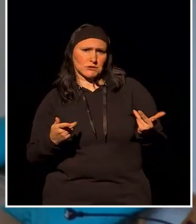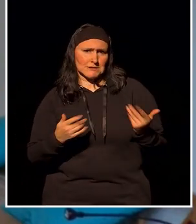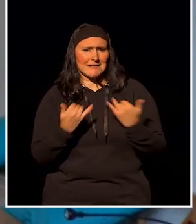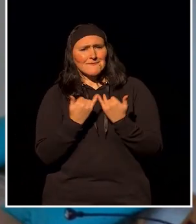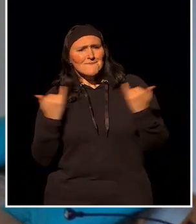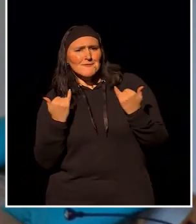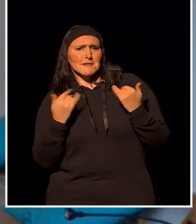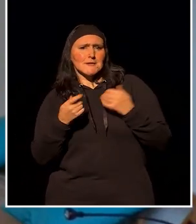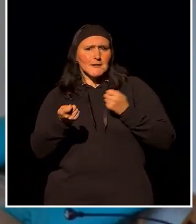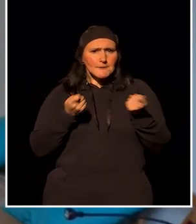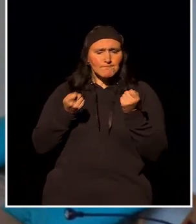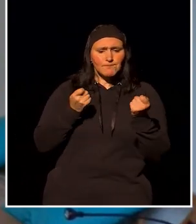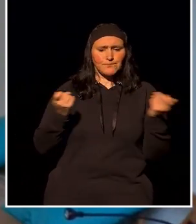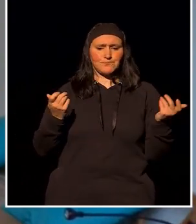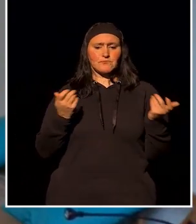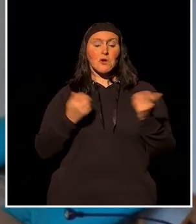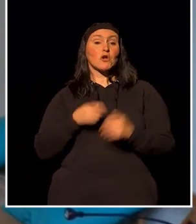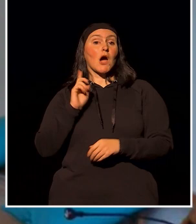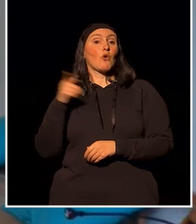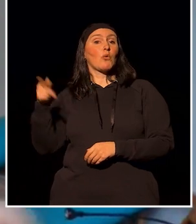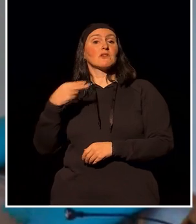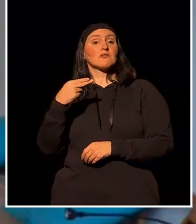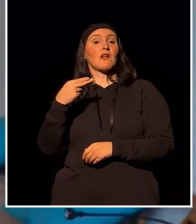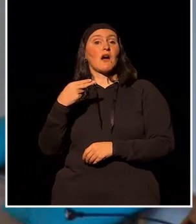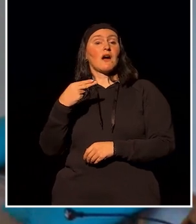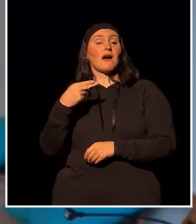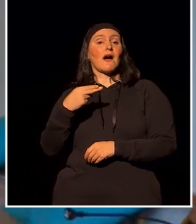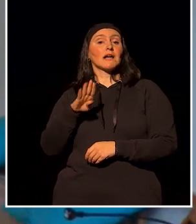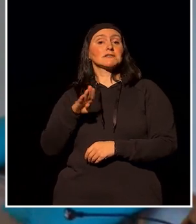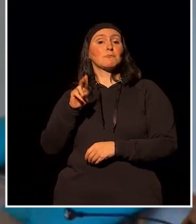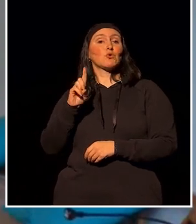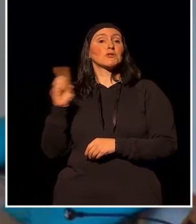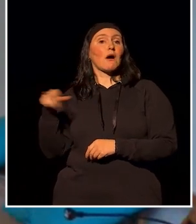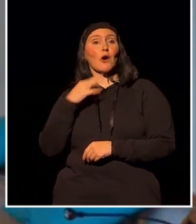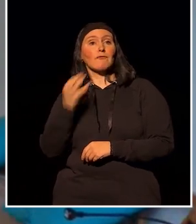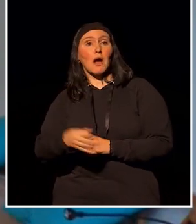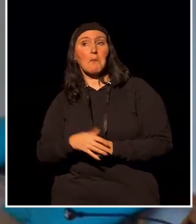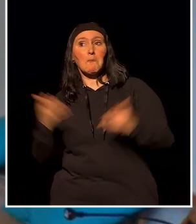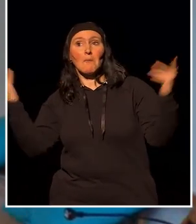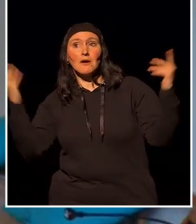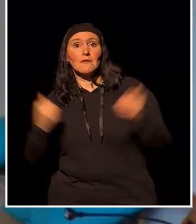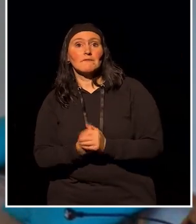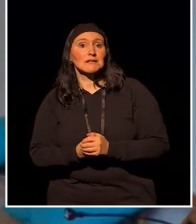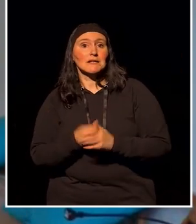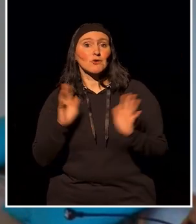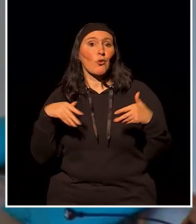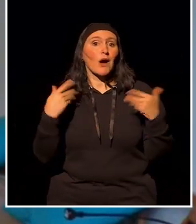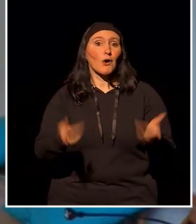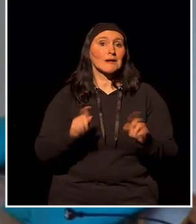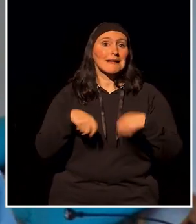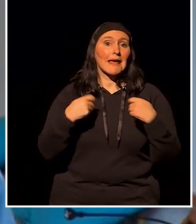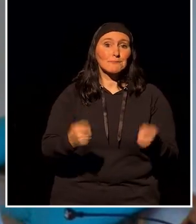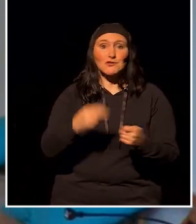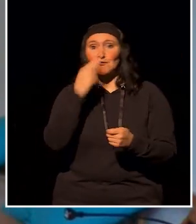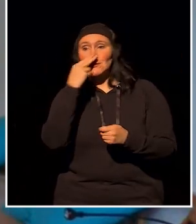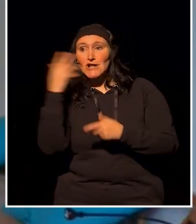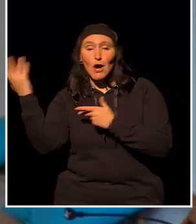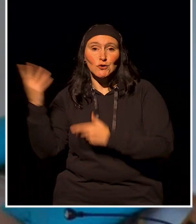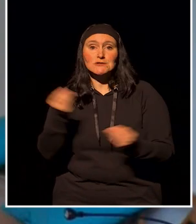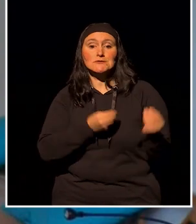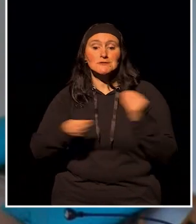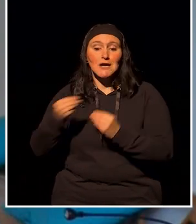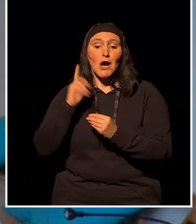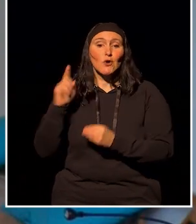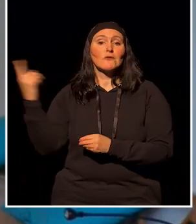dich, Heinz, zu fragen, was denn die Ergebnisse eines Forschungsprojekts sind. Ihr habt ja ganz viel Zeit schon